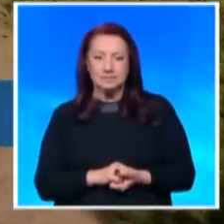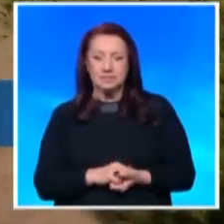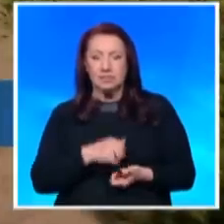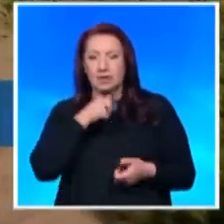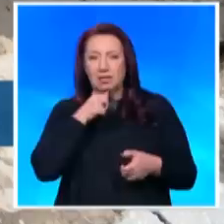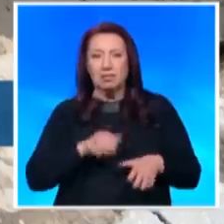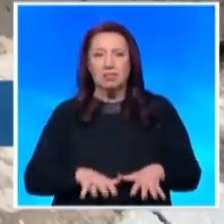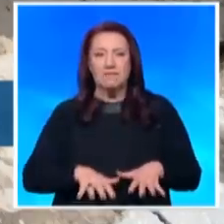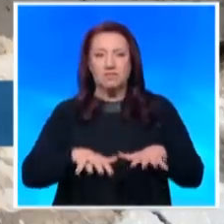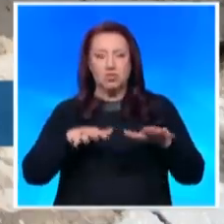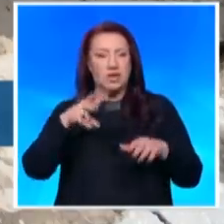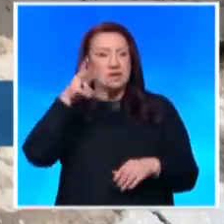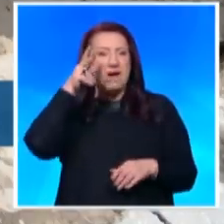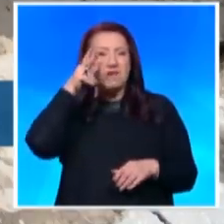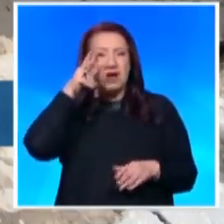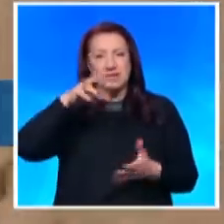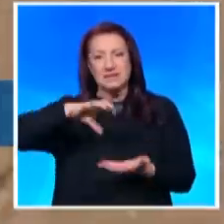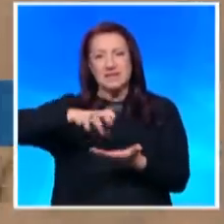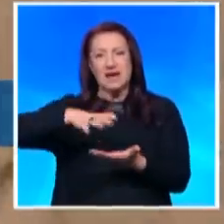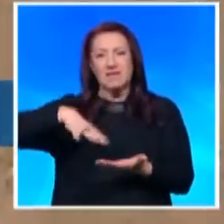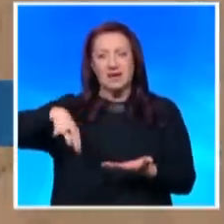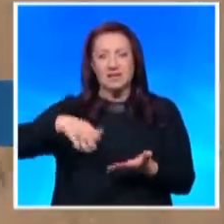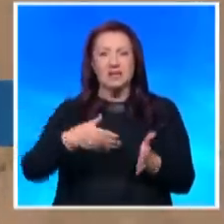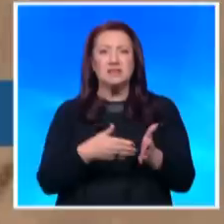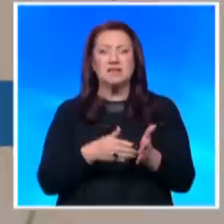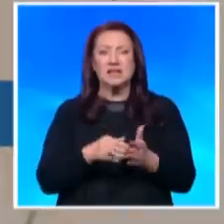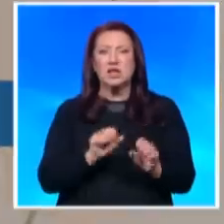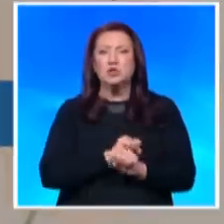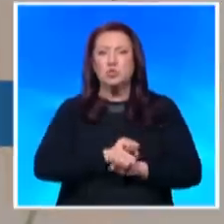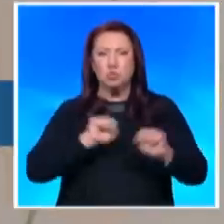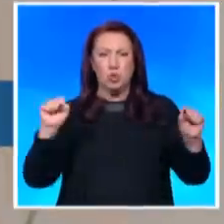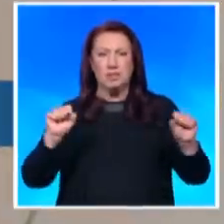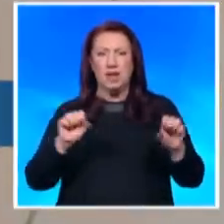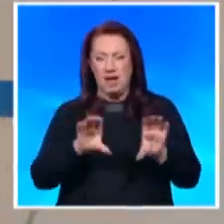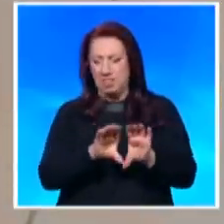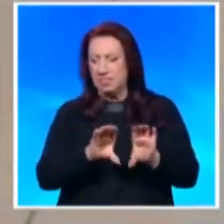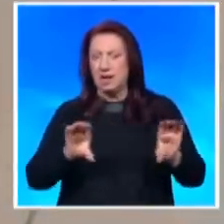Наводнение във Варненски квартал след поредна авария на магистрален водопровод.